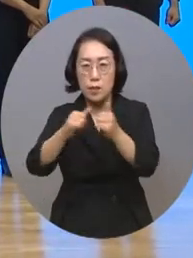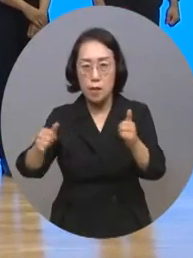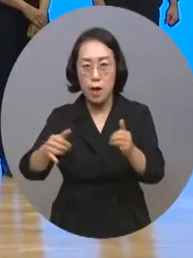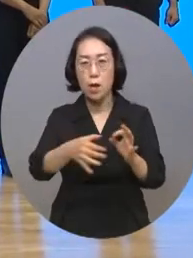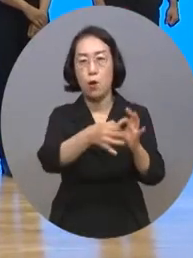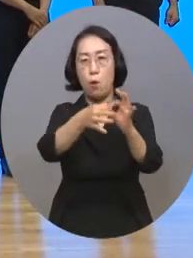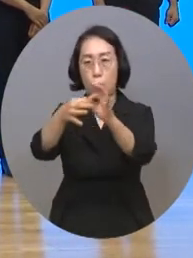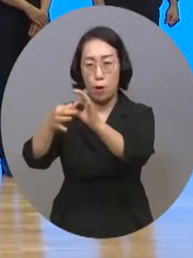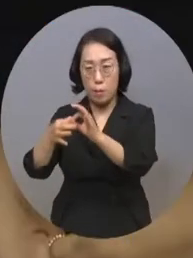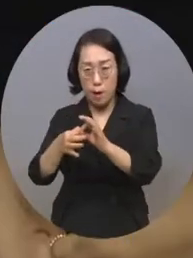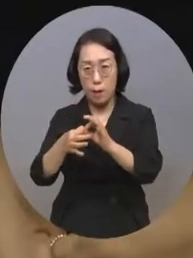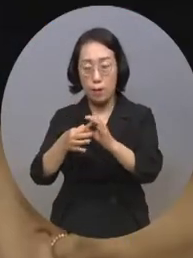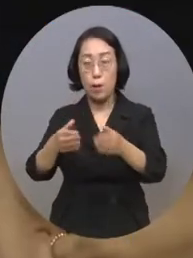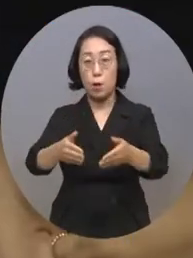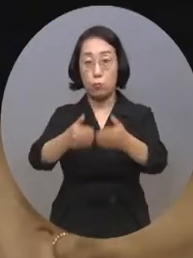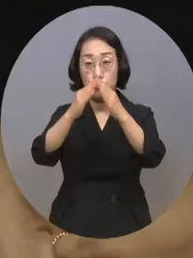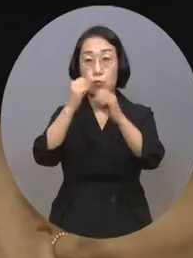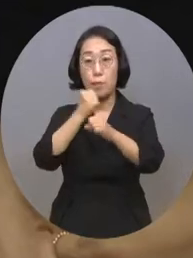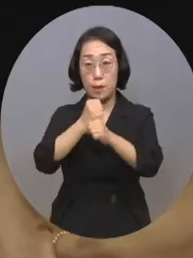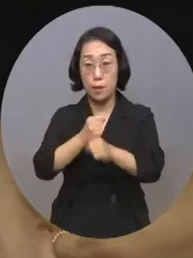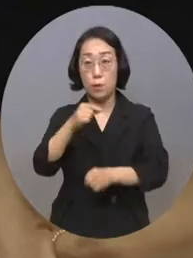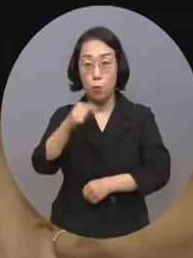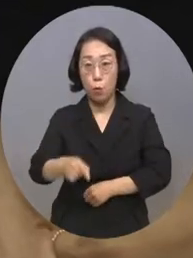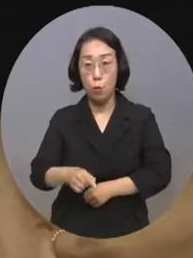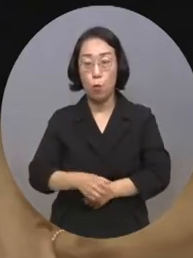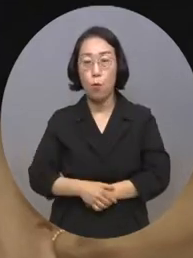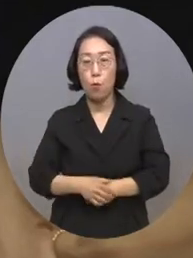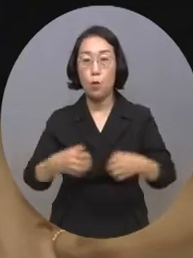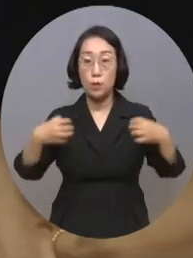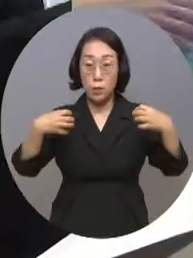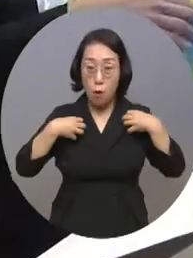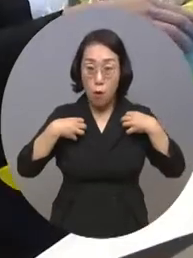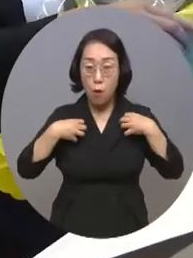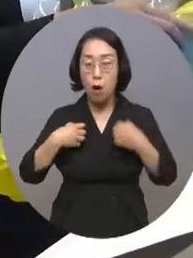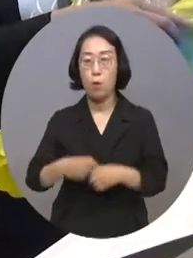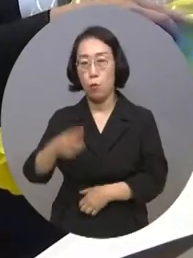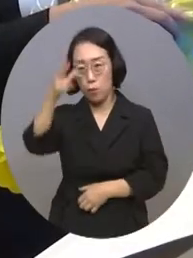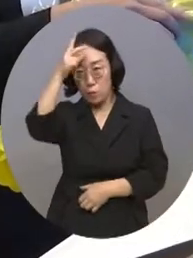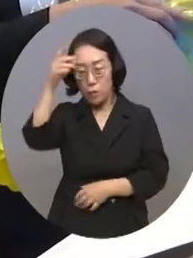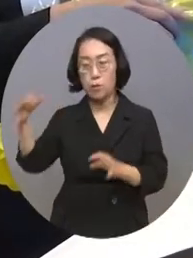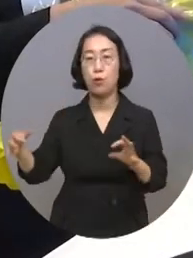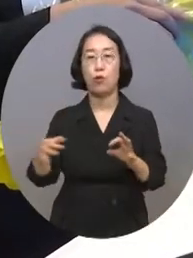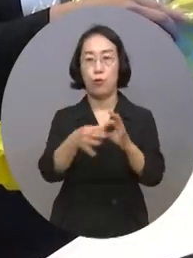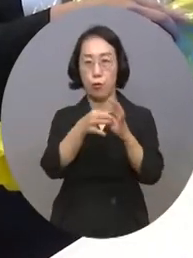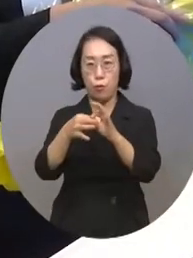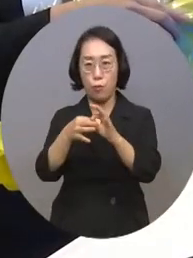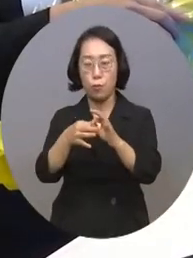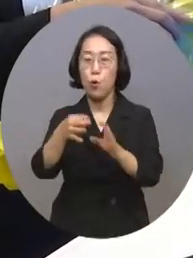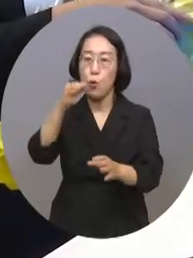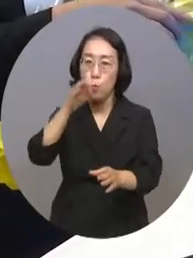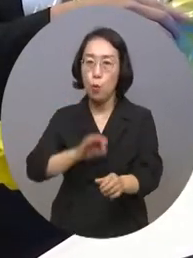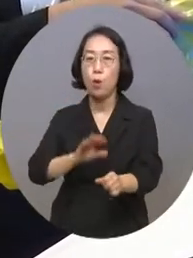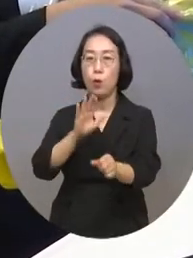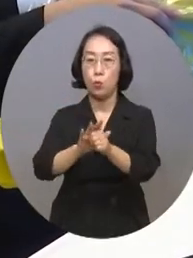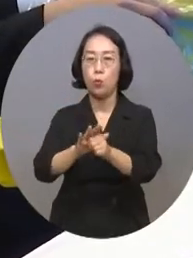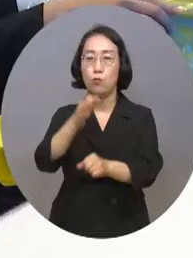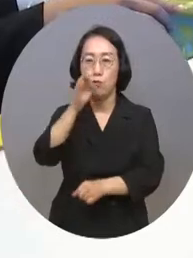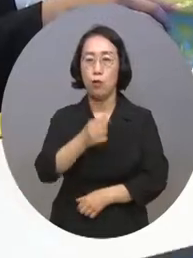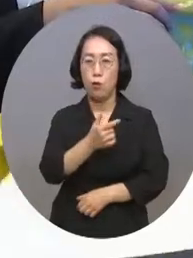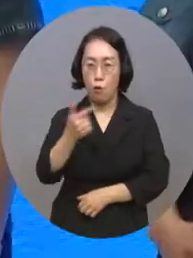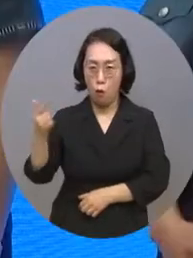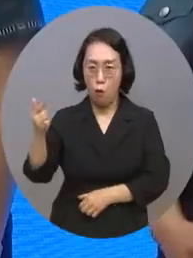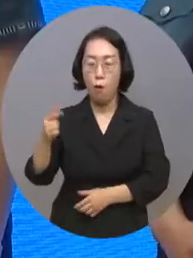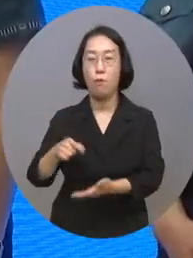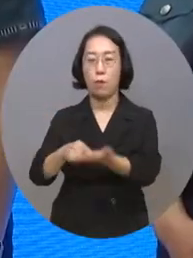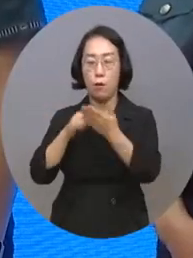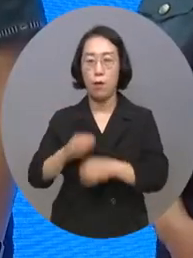구축하고 지자체와 경찰서 간 협력 체계를 마련해 효율성도 높였다는 평가를 받고 있습니다 자치